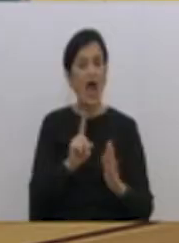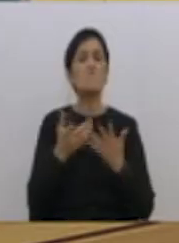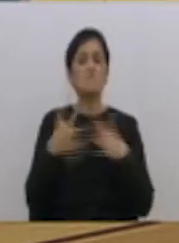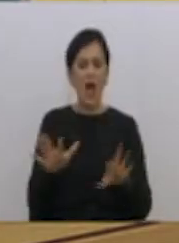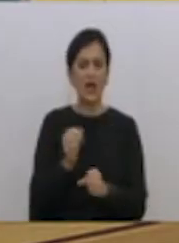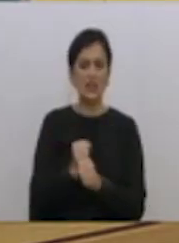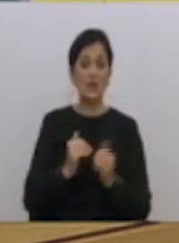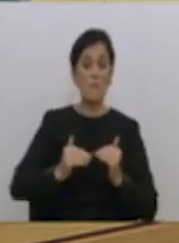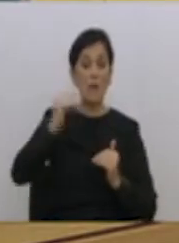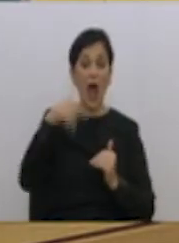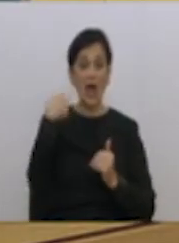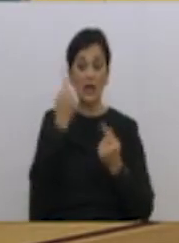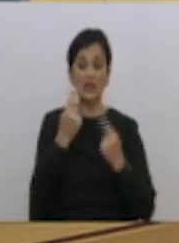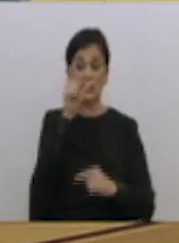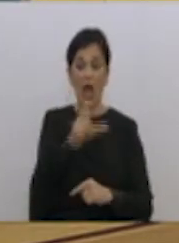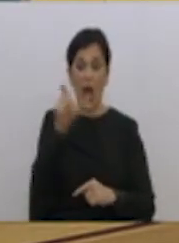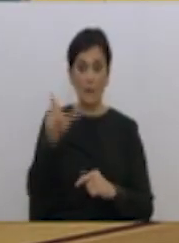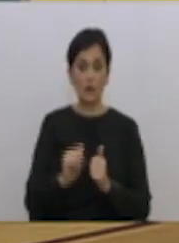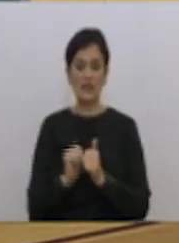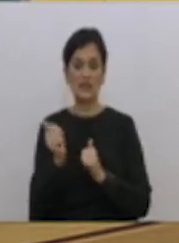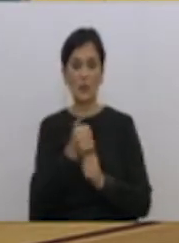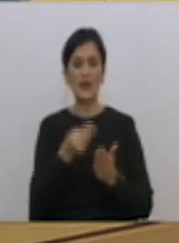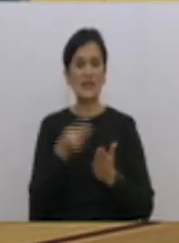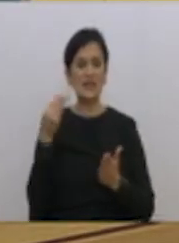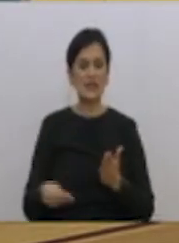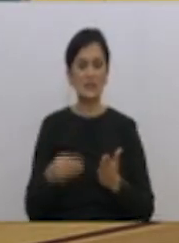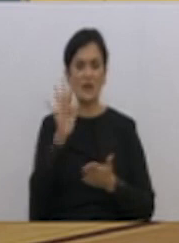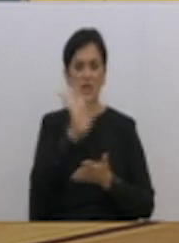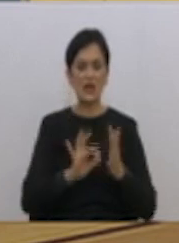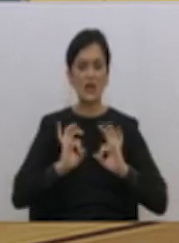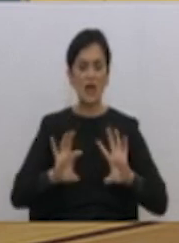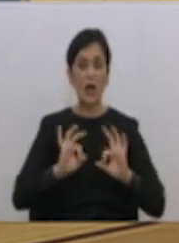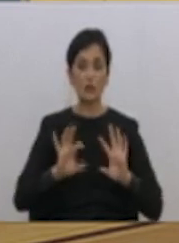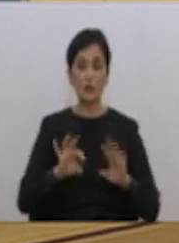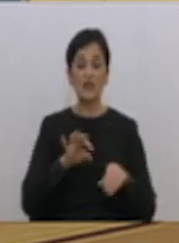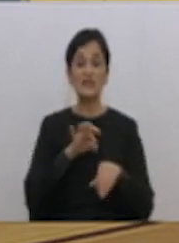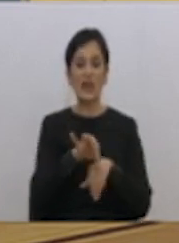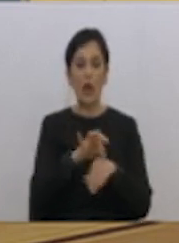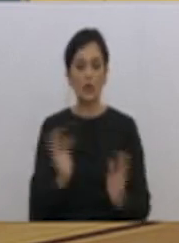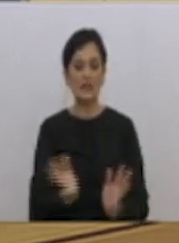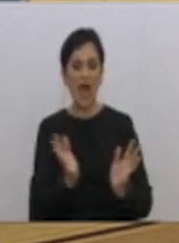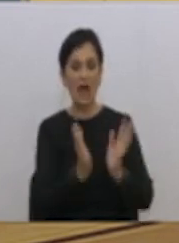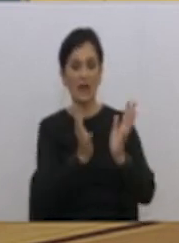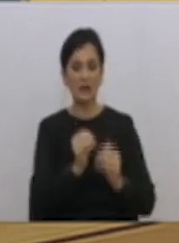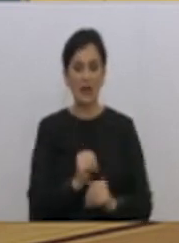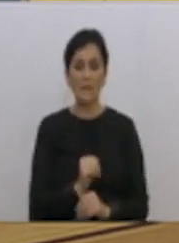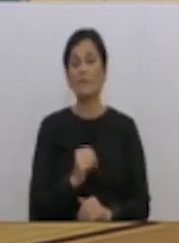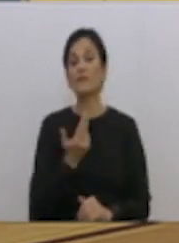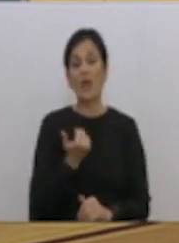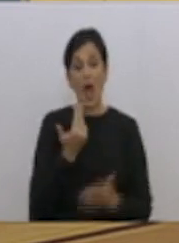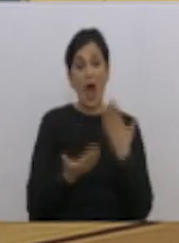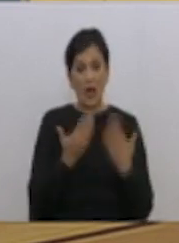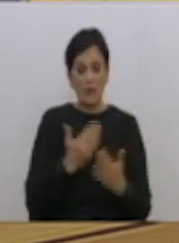მოქალაქეებზე? მაღალი თანამდებობის პირთა წინსწრებმა, დისკრიმინაციულმა განცხადებებმა აღნიშნული ძალადობა წააქეზა. ნინო ლომჯარიამ